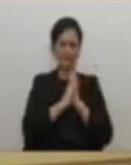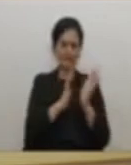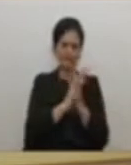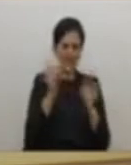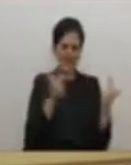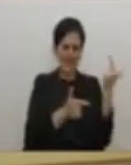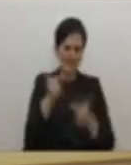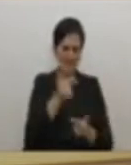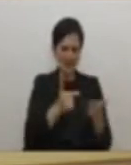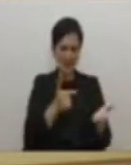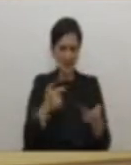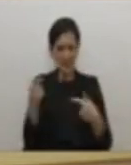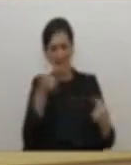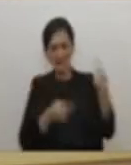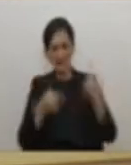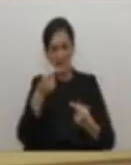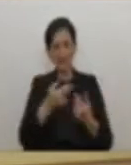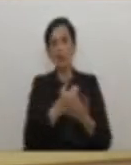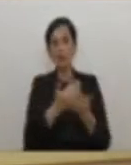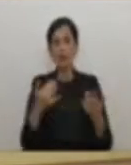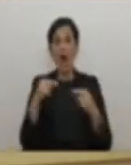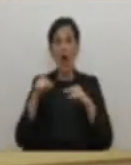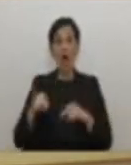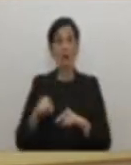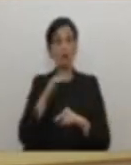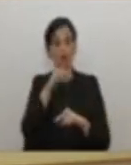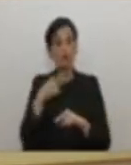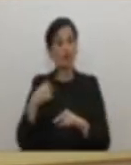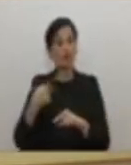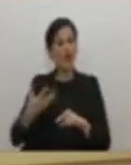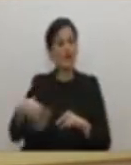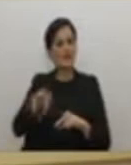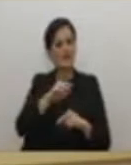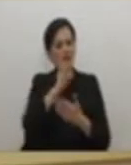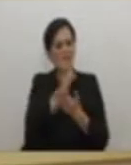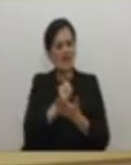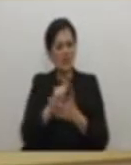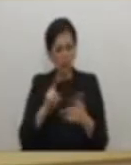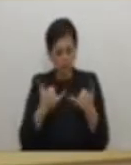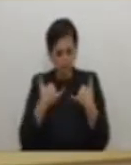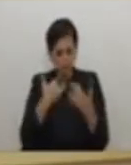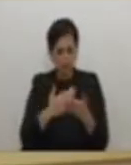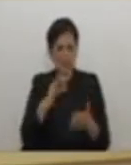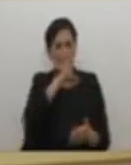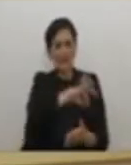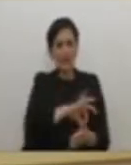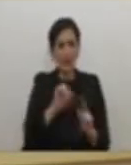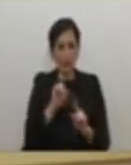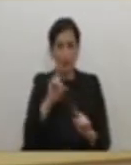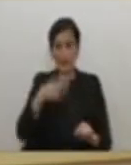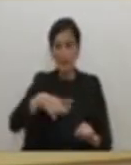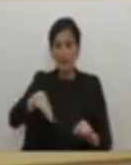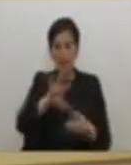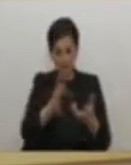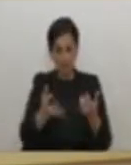გაუგებარი დაპირისპირებით და ასე შემდეგ, ამ დროს ჩვენ ყველა რესურსს, რომელიც გაგვაჩნია, ვიყენებთ იმისათვის, რომ საქართველო